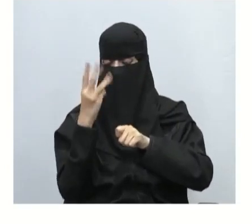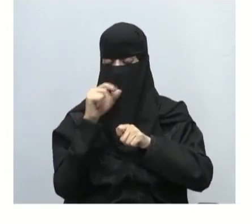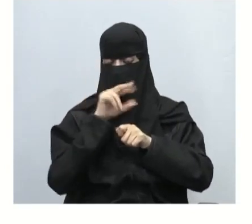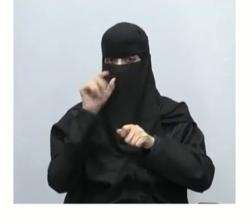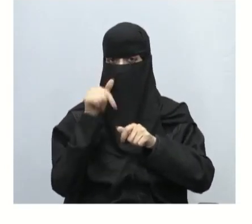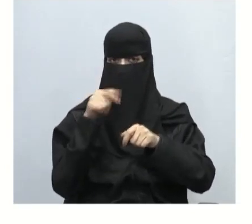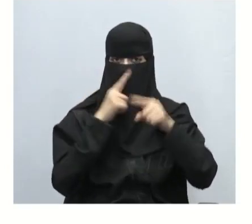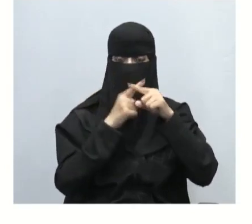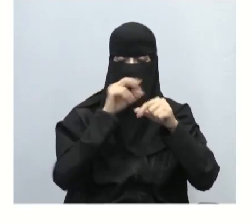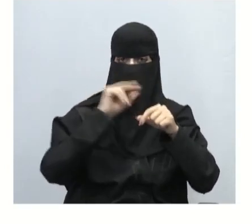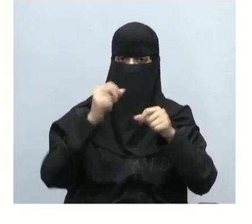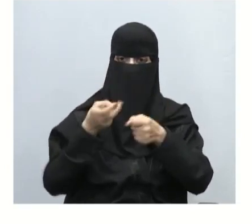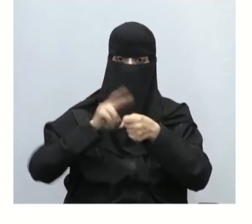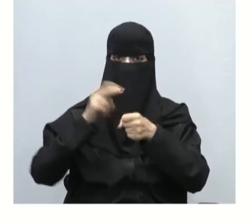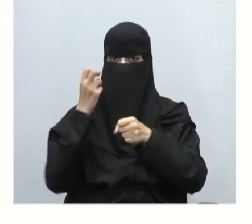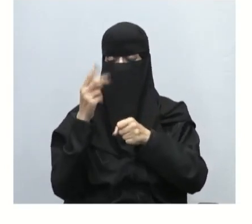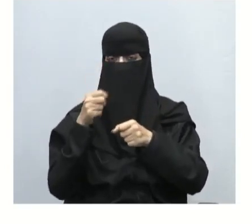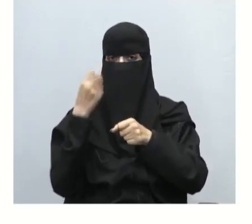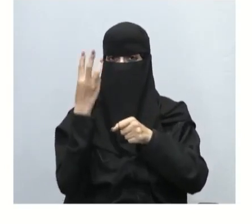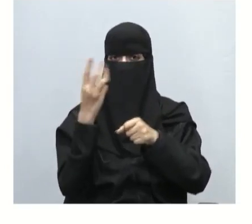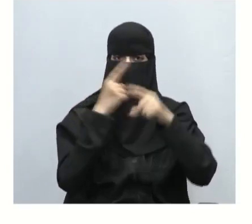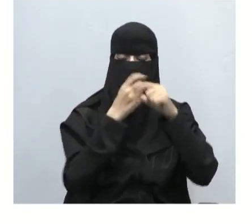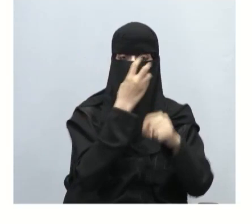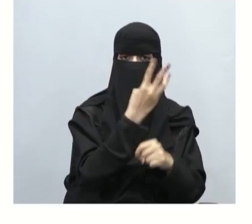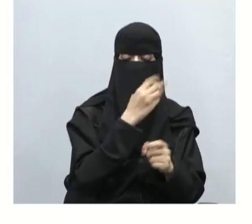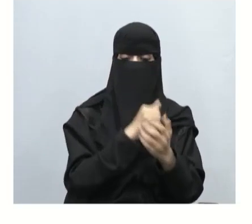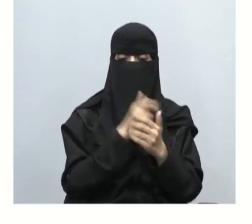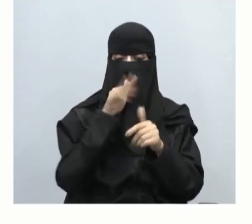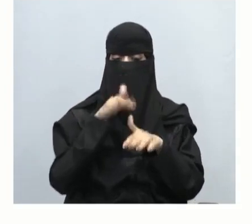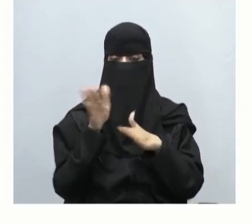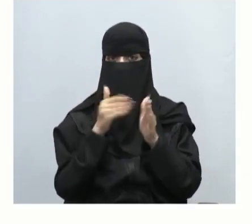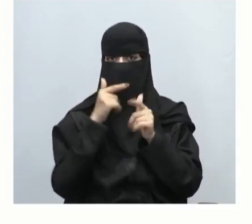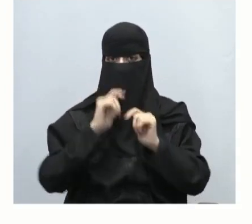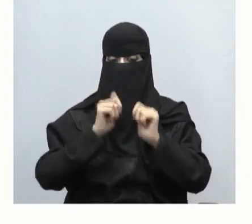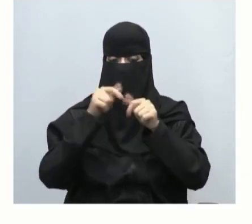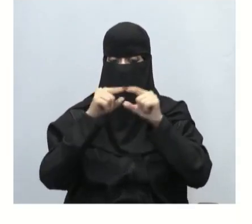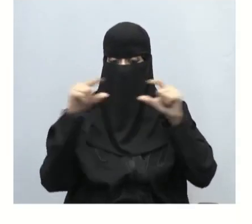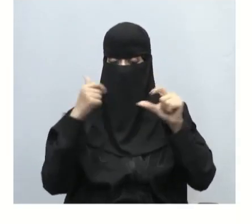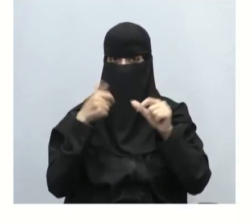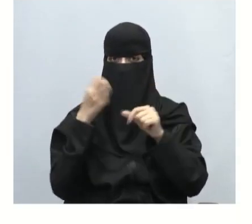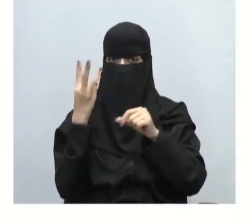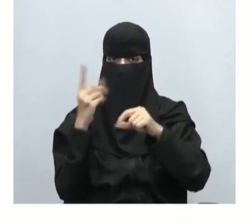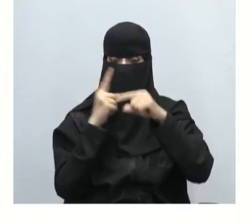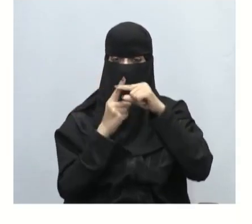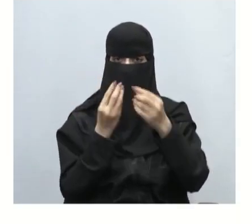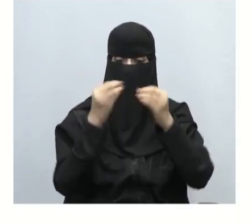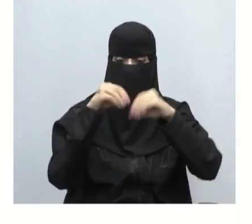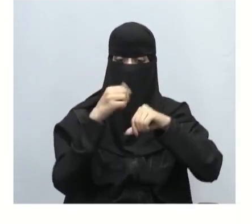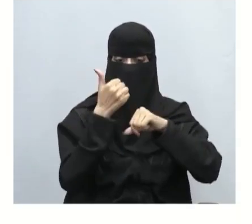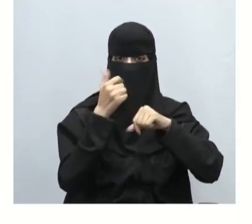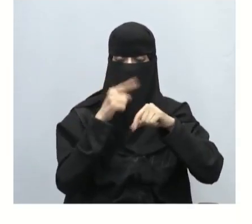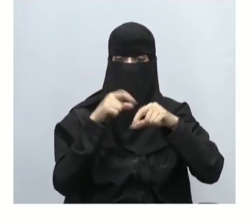كعامل مضروب في نفسه مرتين 3 ضرب 3 اذا تصبح العباره 3 مضافا اليها